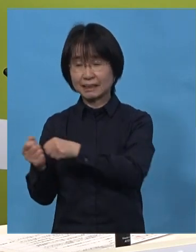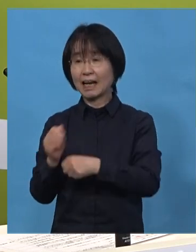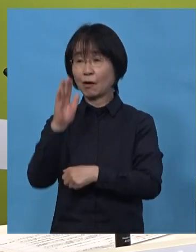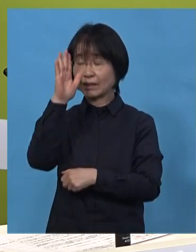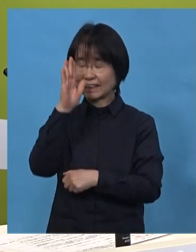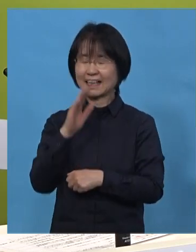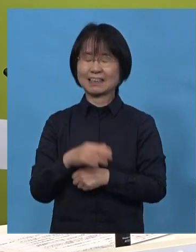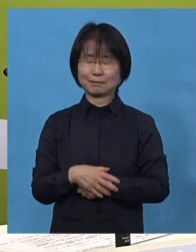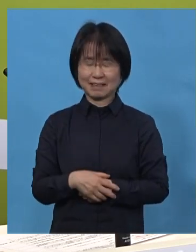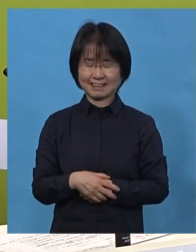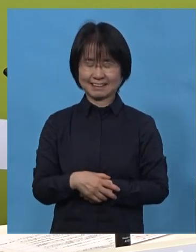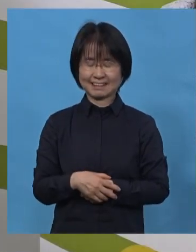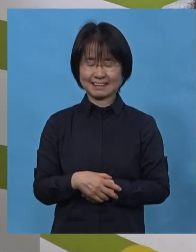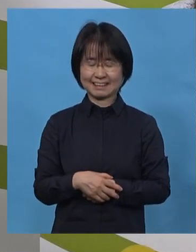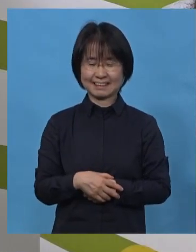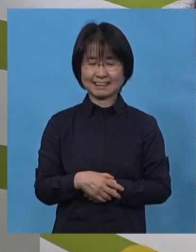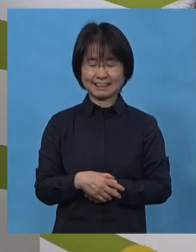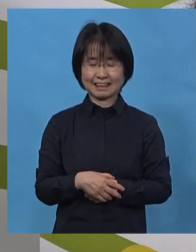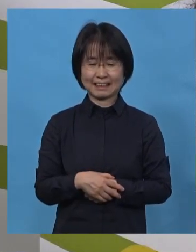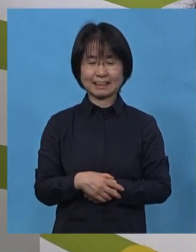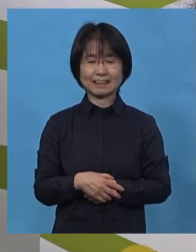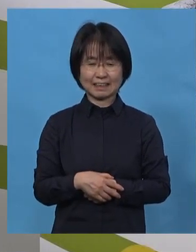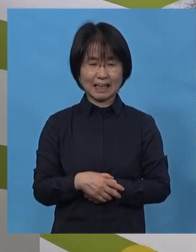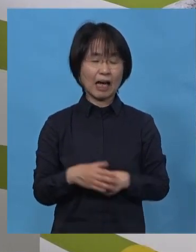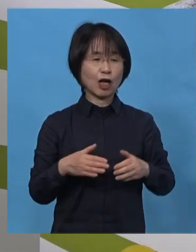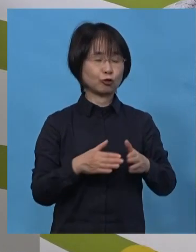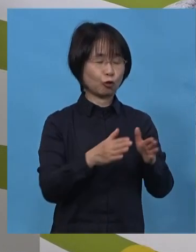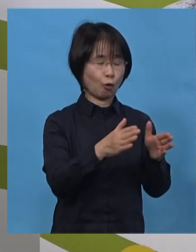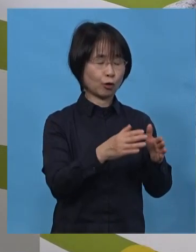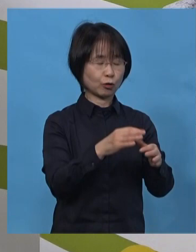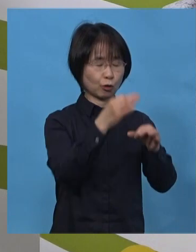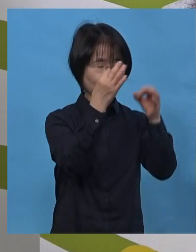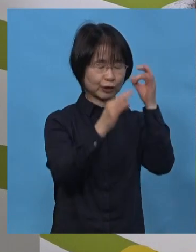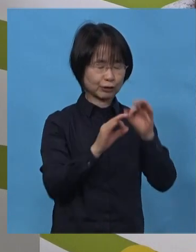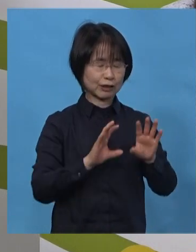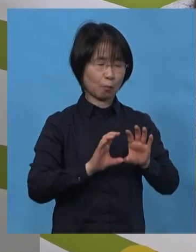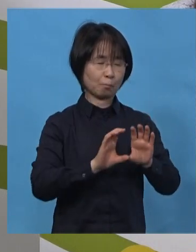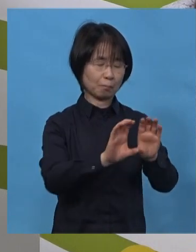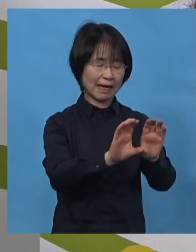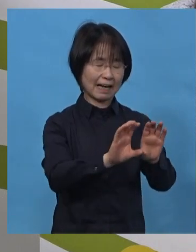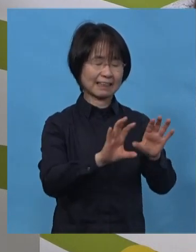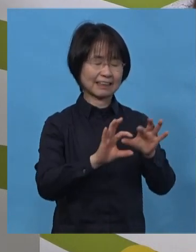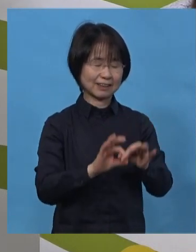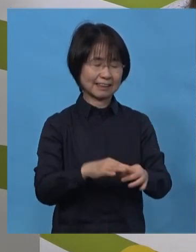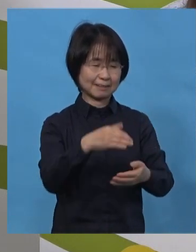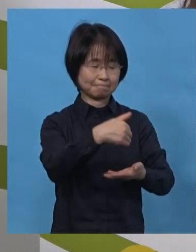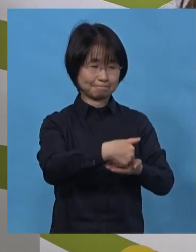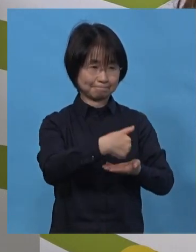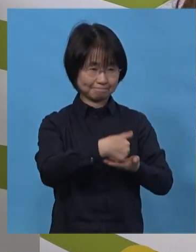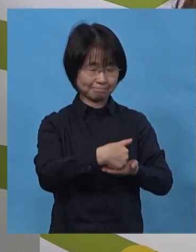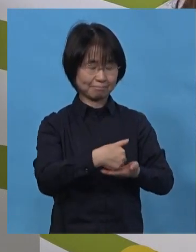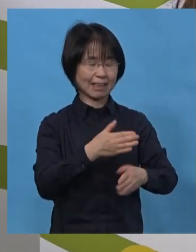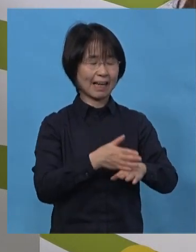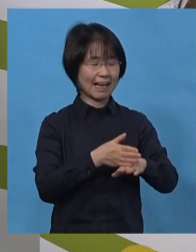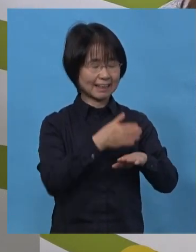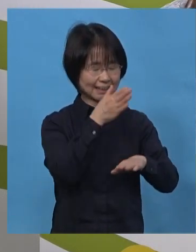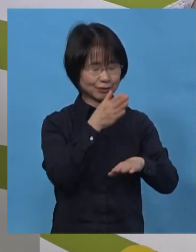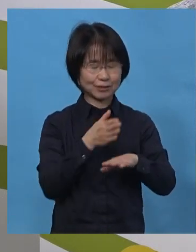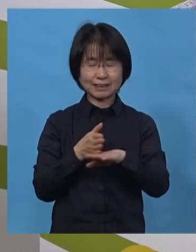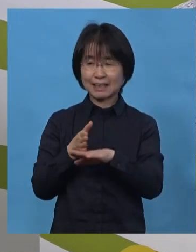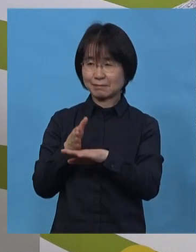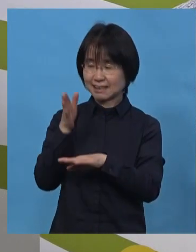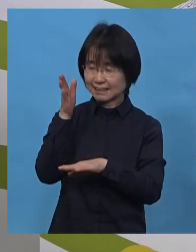ようご協力をお願いします道路の除雪について道路課の重光さんにお話もお伺いしましたありがとうございました